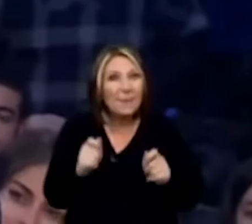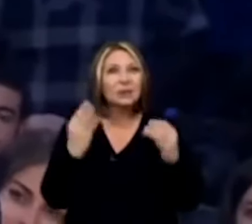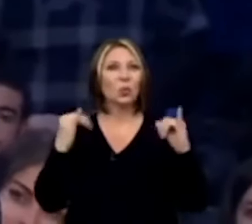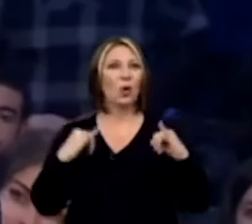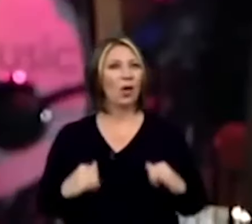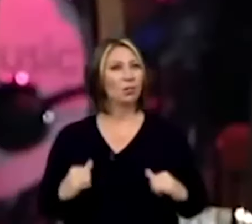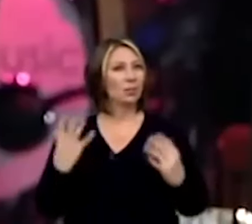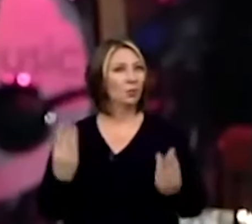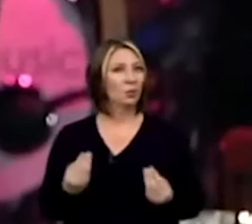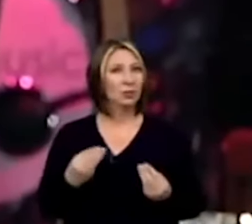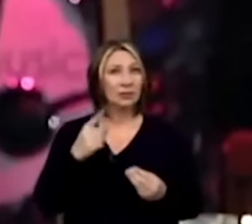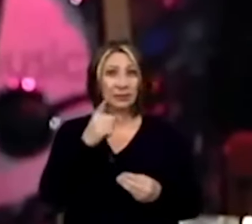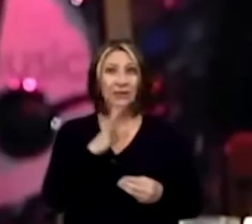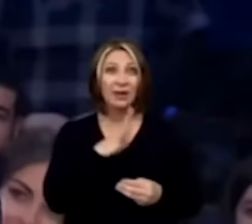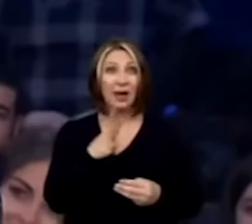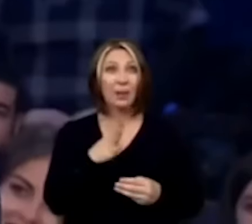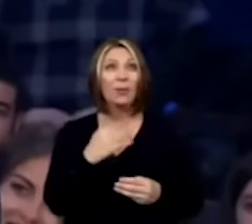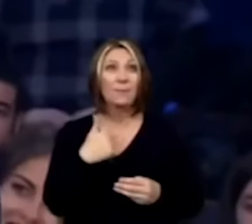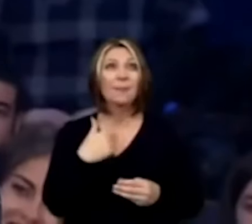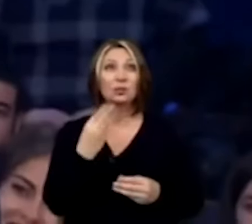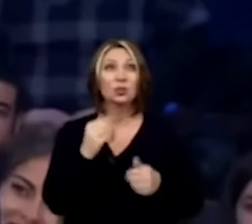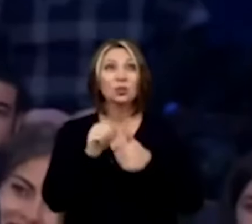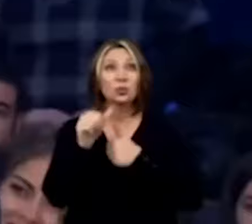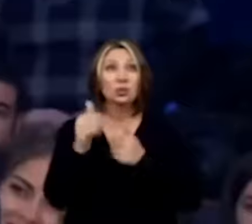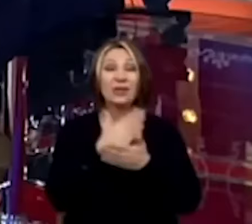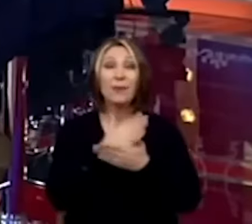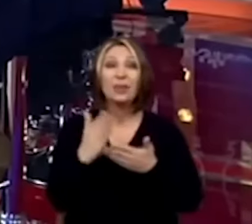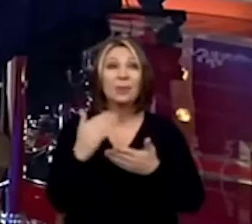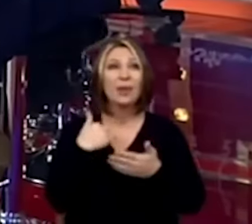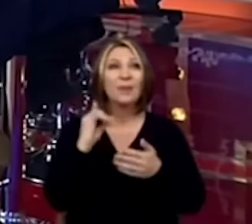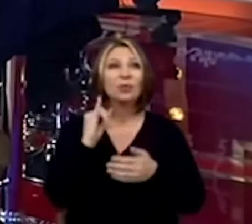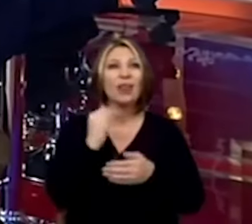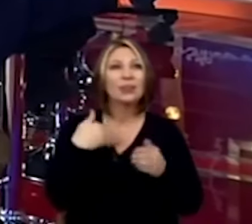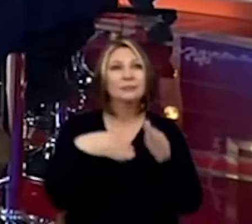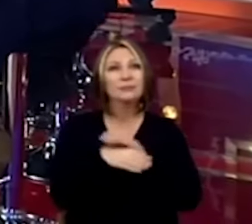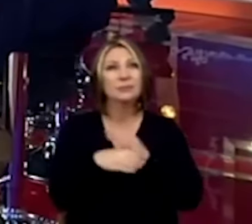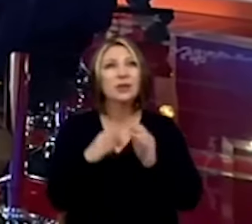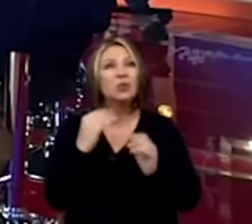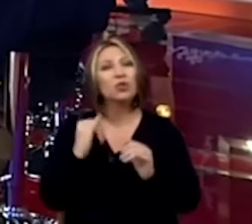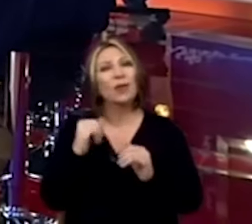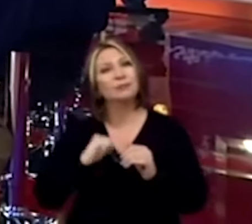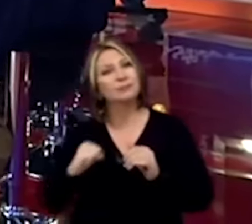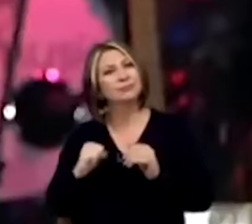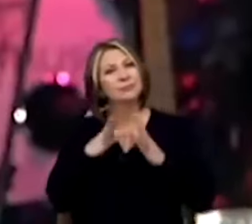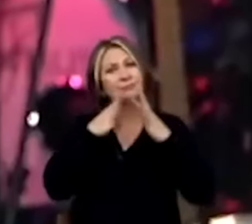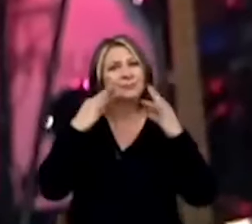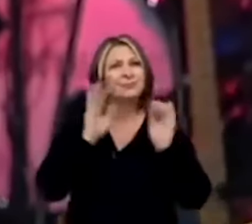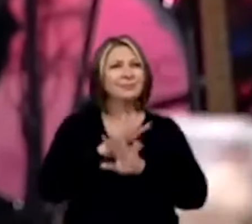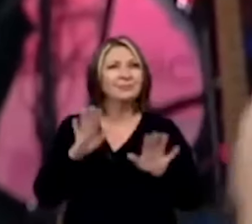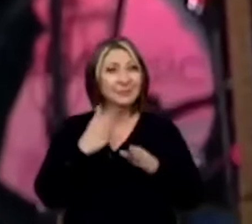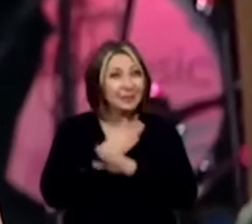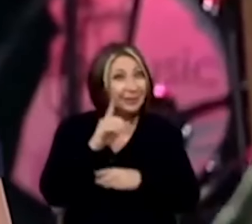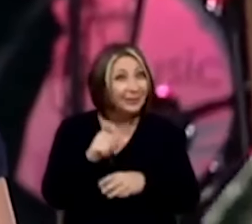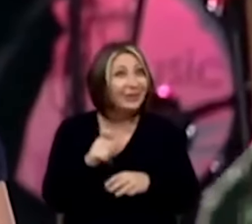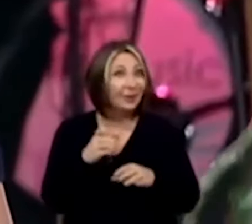olmak rahatlatıcı oluyor. Sizde de var galiba. Ben de çok uzun süre devam ettim. Ben hemen tuvalete giderim ve kakamı yaparım. Gerçekten. Ciddi söylüyorum.